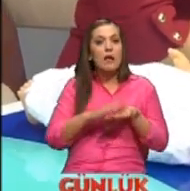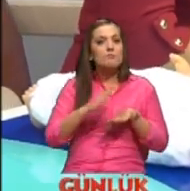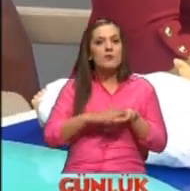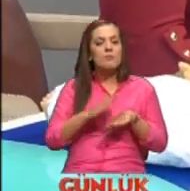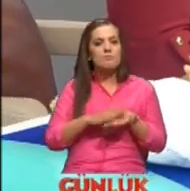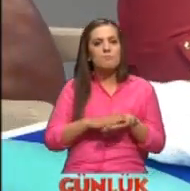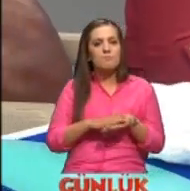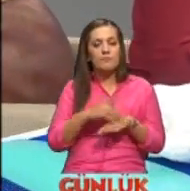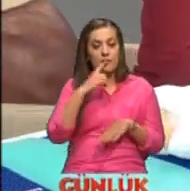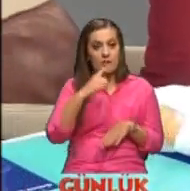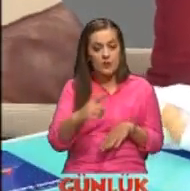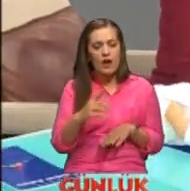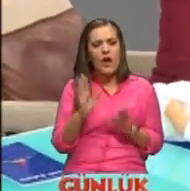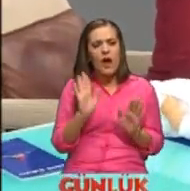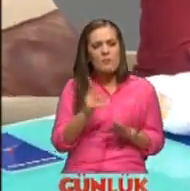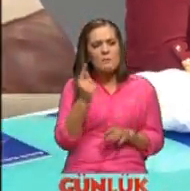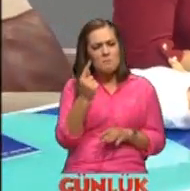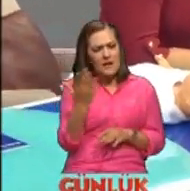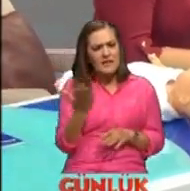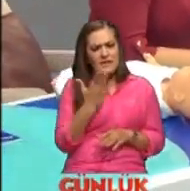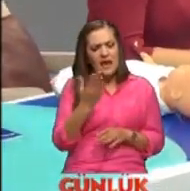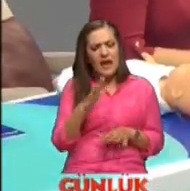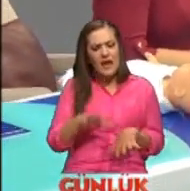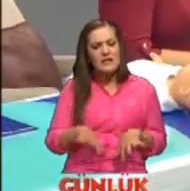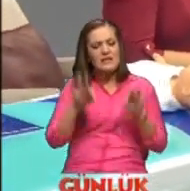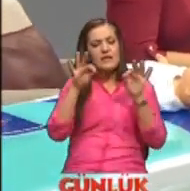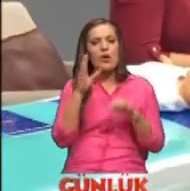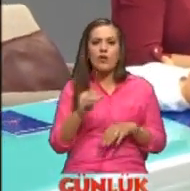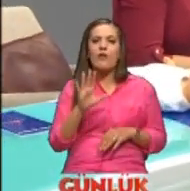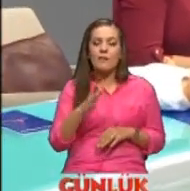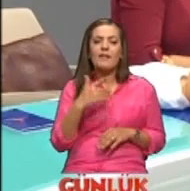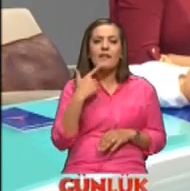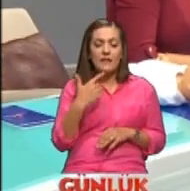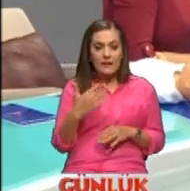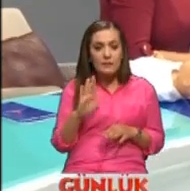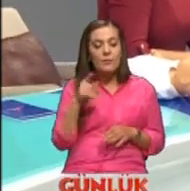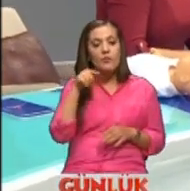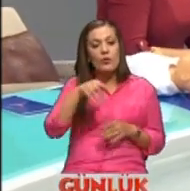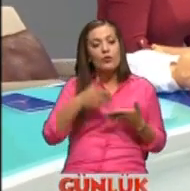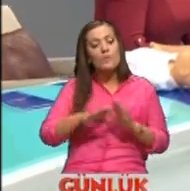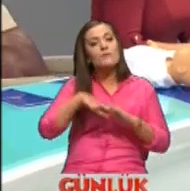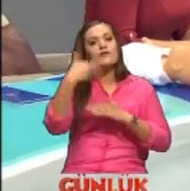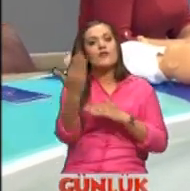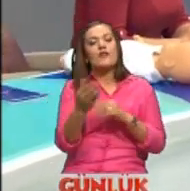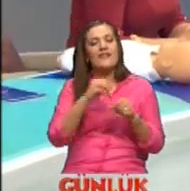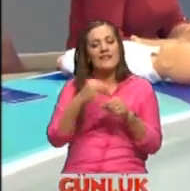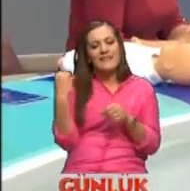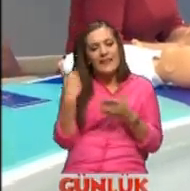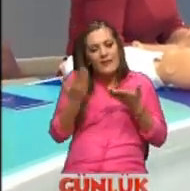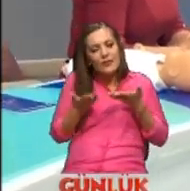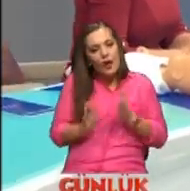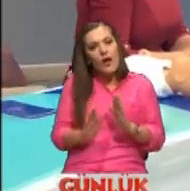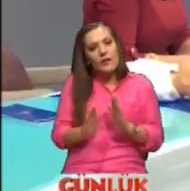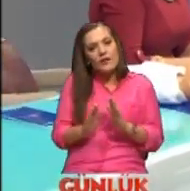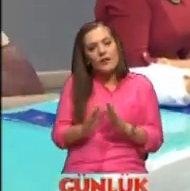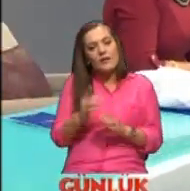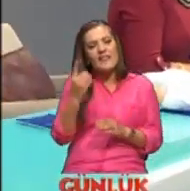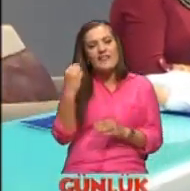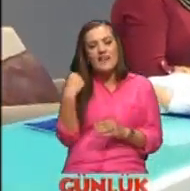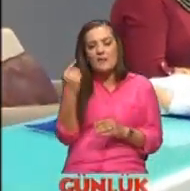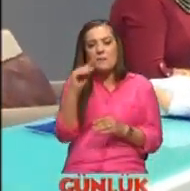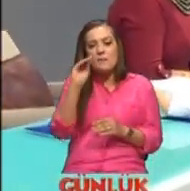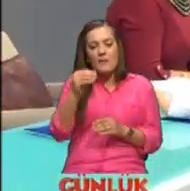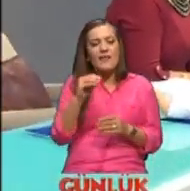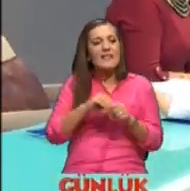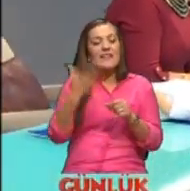yapacağım diyor. Halbuki biraz daha belki hazırlıklı olunabilir değil mi? Evet, doğum sonrasına yeni doğan bir